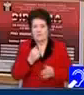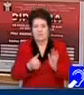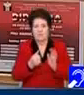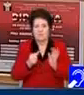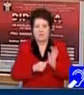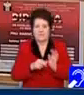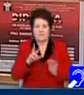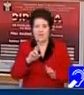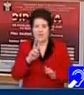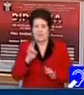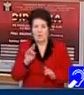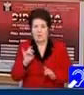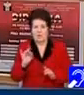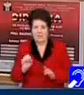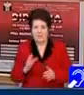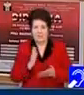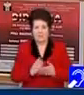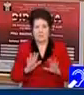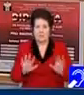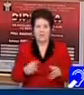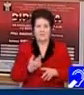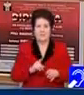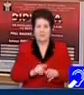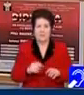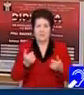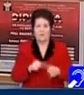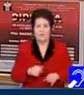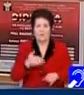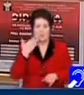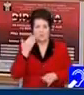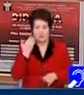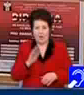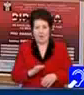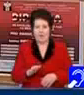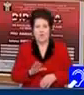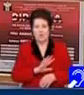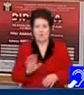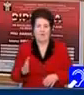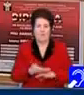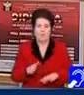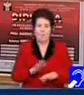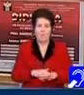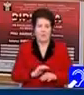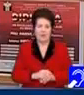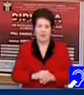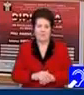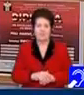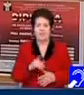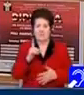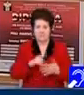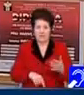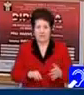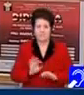6 ianuarie, dar este un caz care e în formă ușoară, nu avem complicații, deci să sperăm că